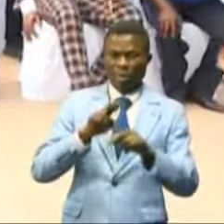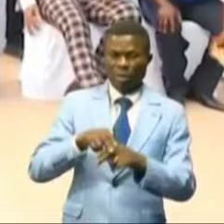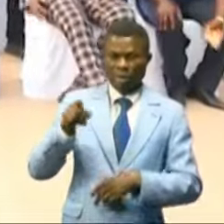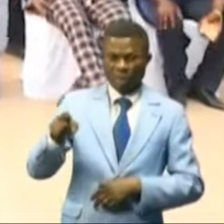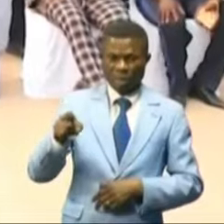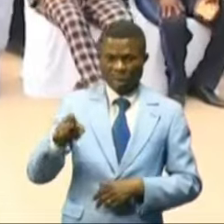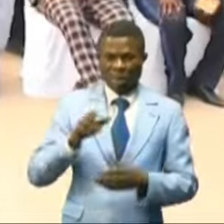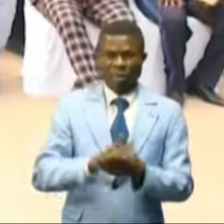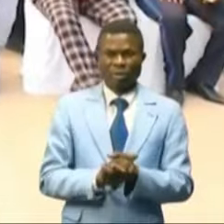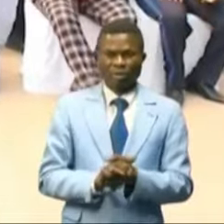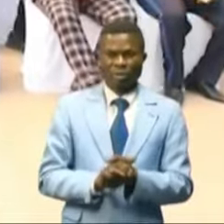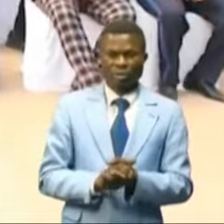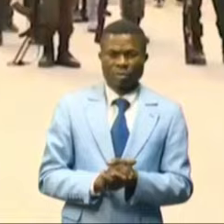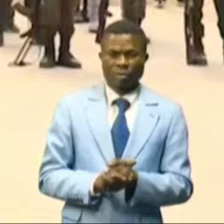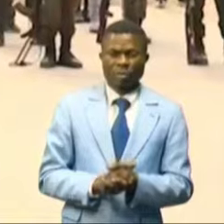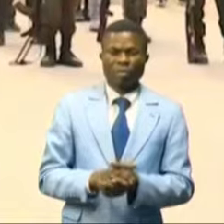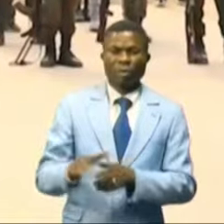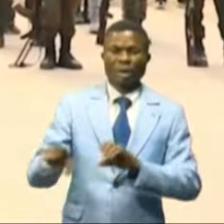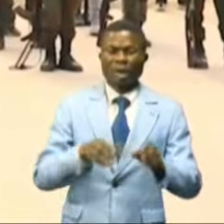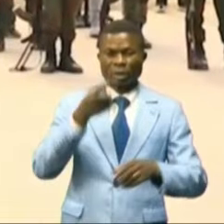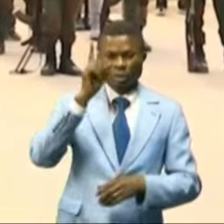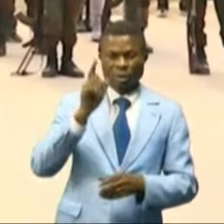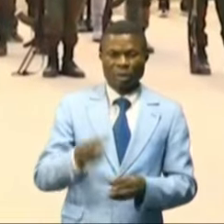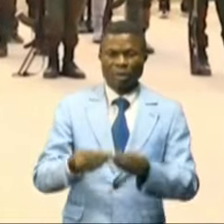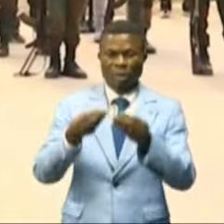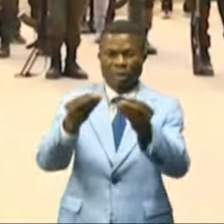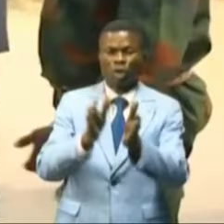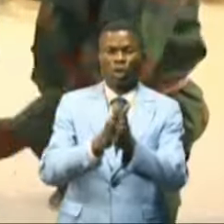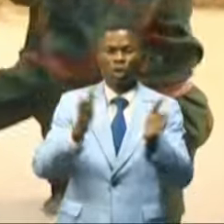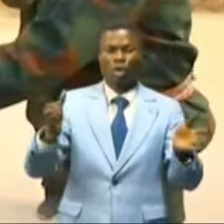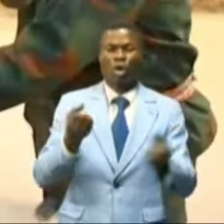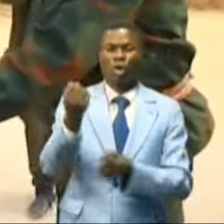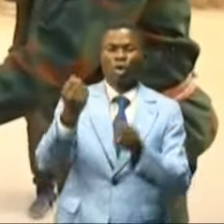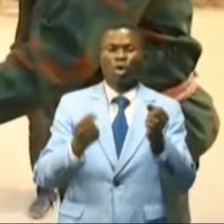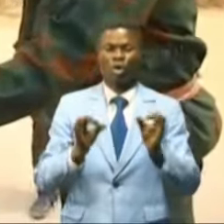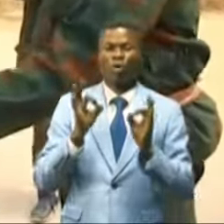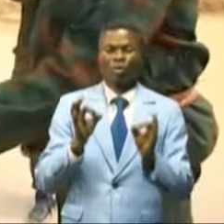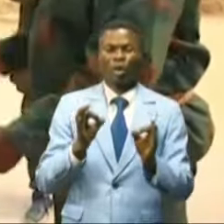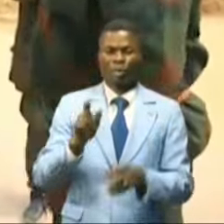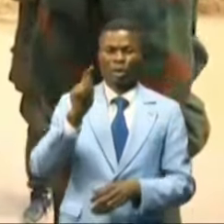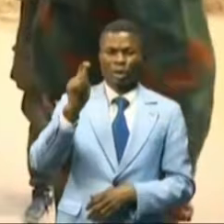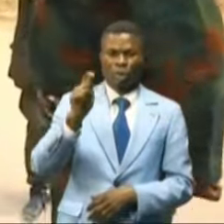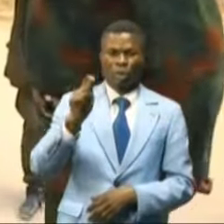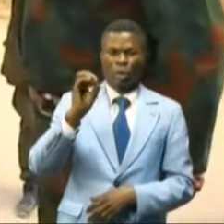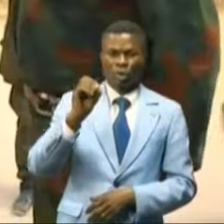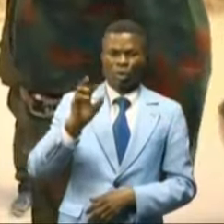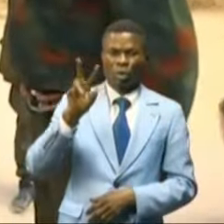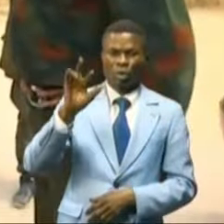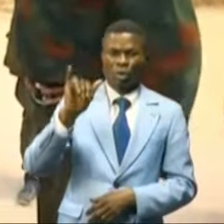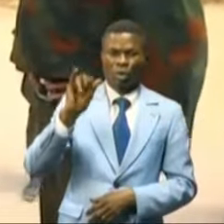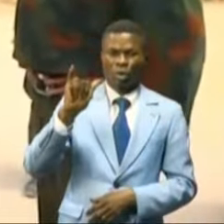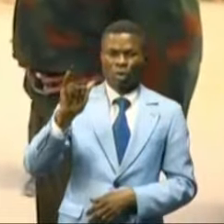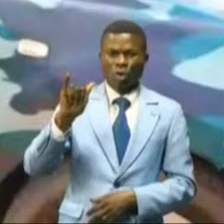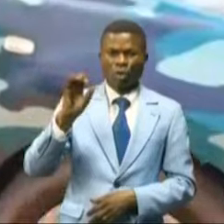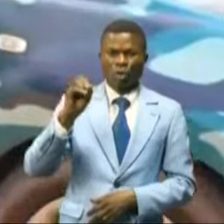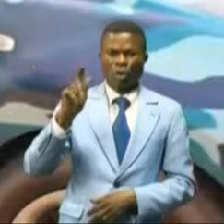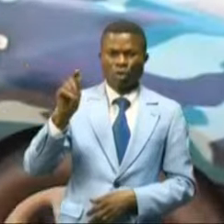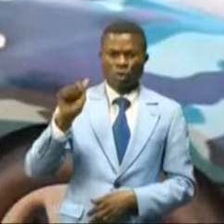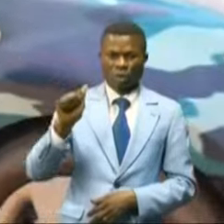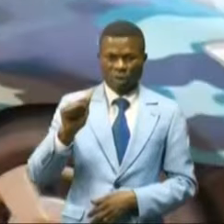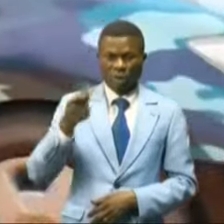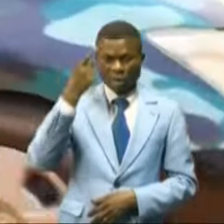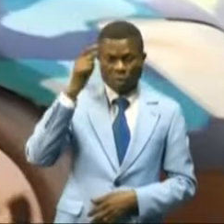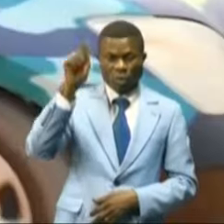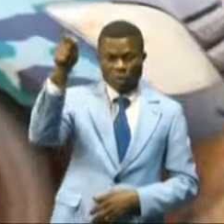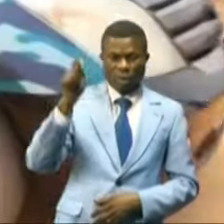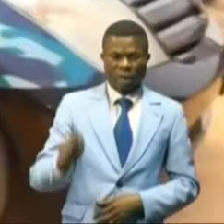d'intenses activités déployées. Première action, la remise officielle d'une voiture Toyota au phare d'essai affecté à Kasangoulou.